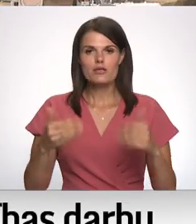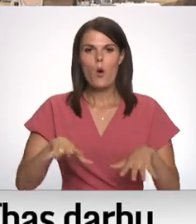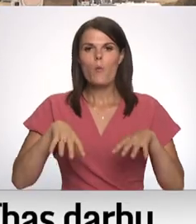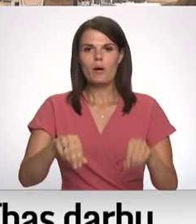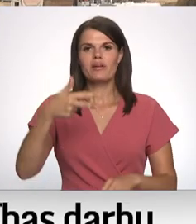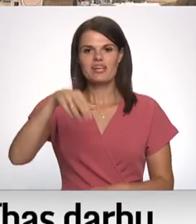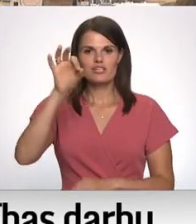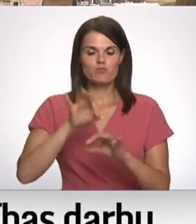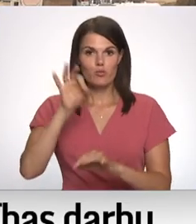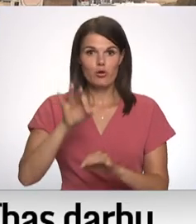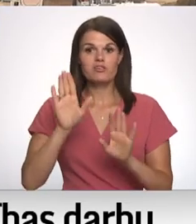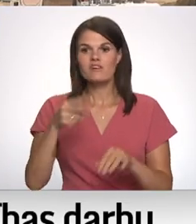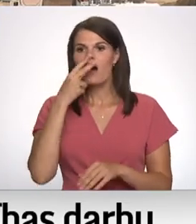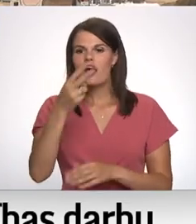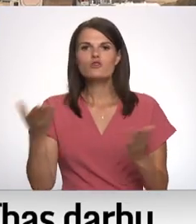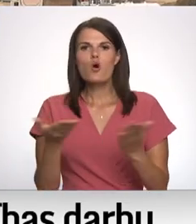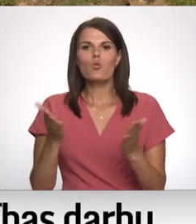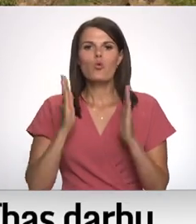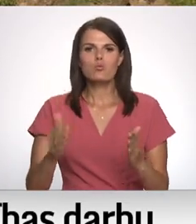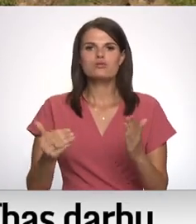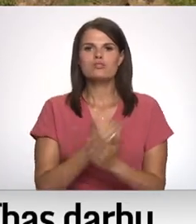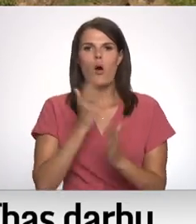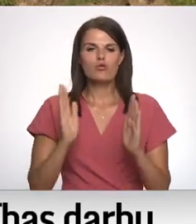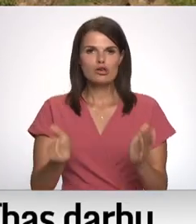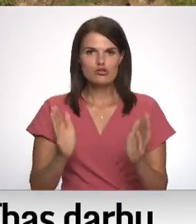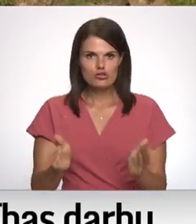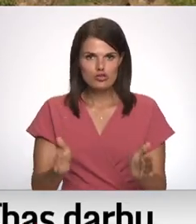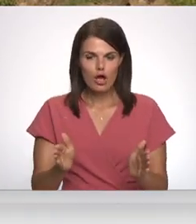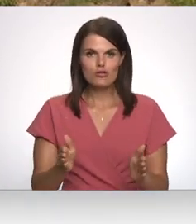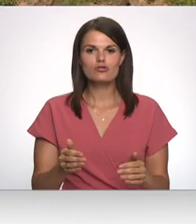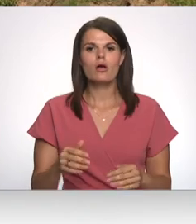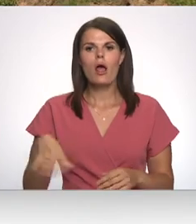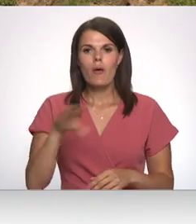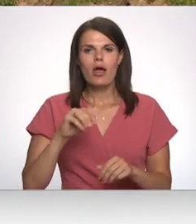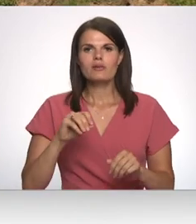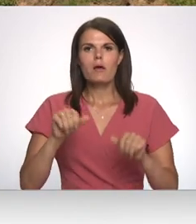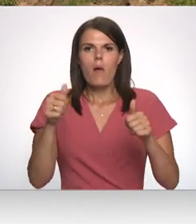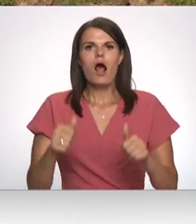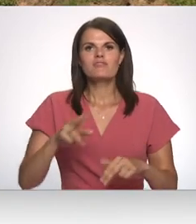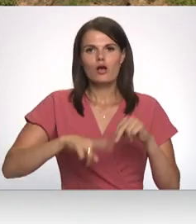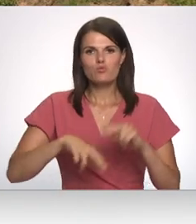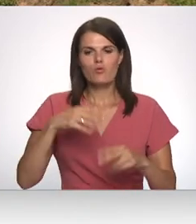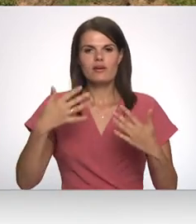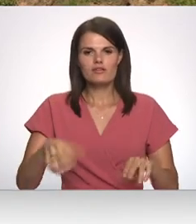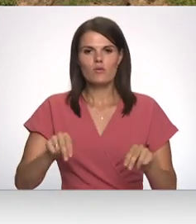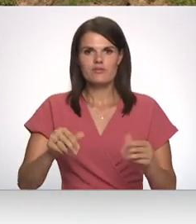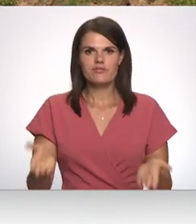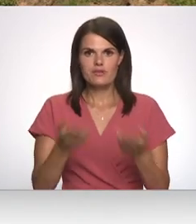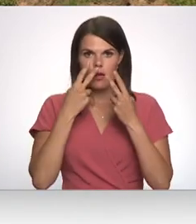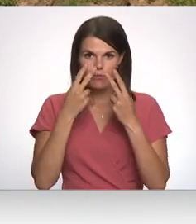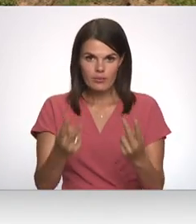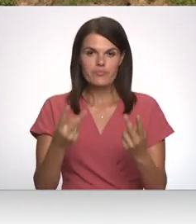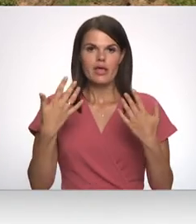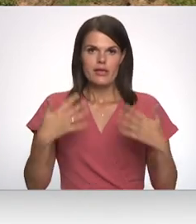jau saskatāmas jaunā ceļa aprises. Šī brīdī esam jau, teiksim, mākslīgās būvējas jau iznākuši ārā no zemes, kā jūs šeit redzat,